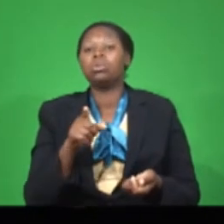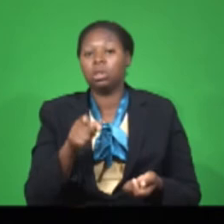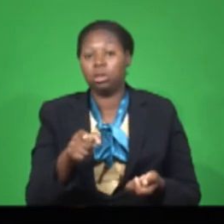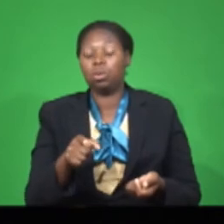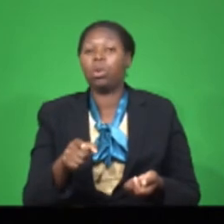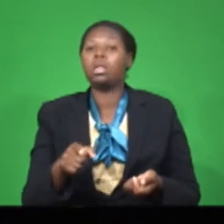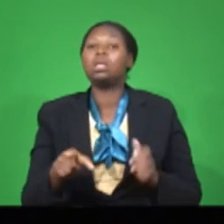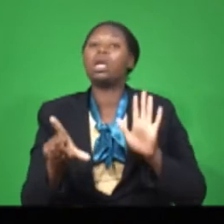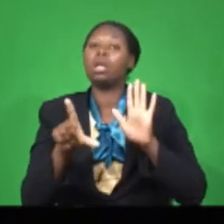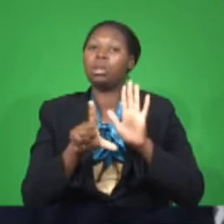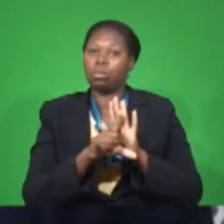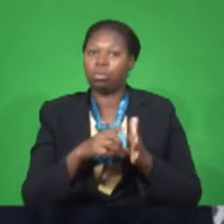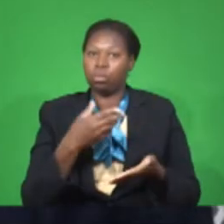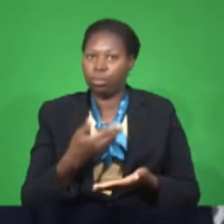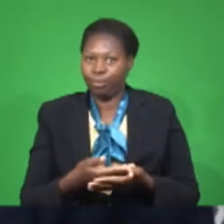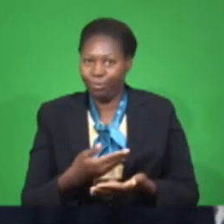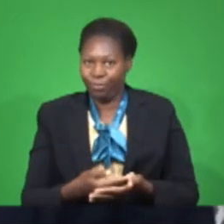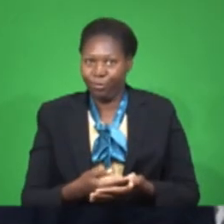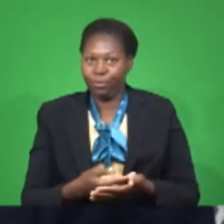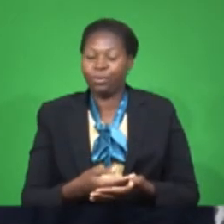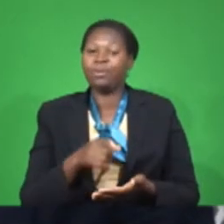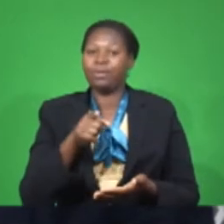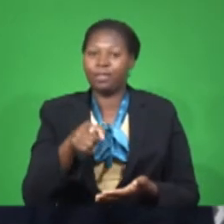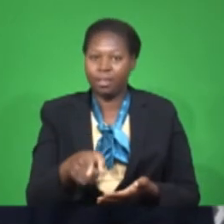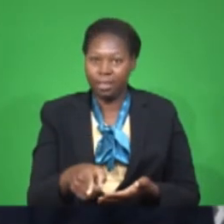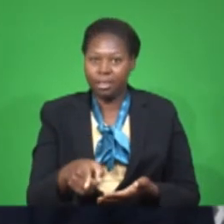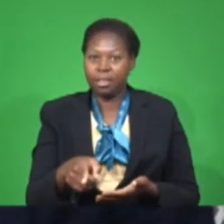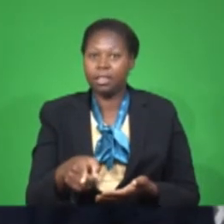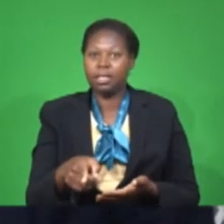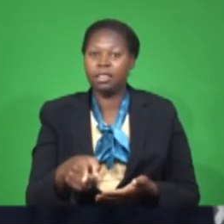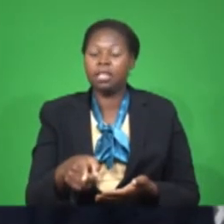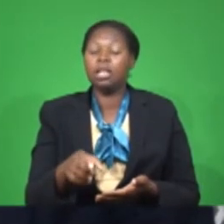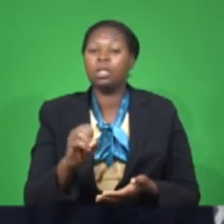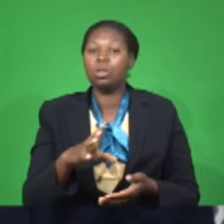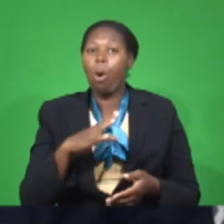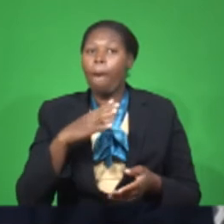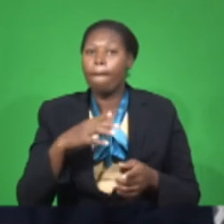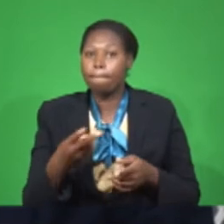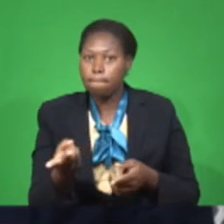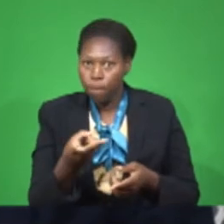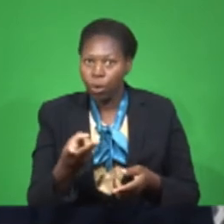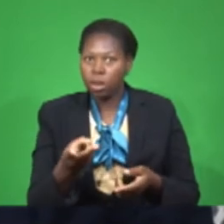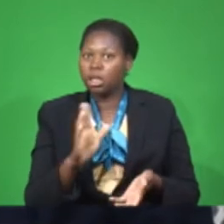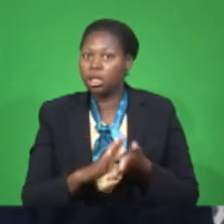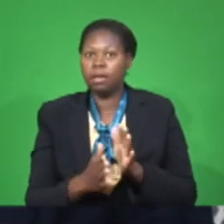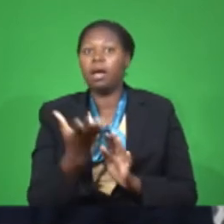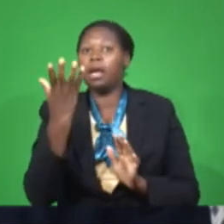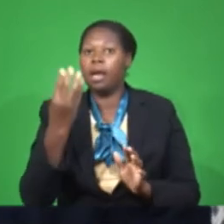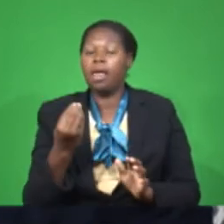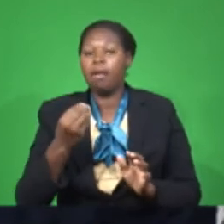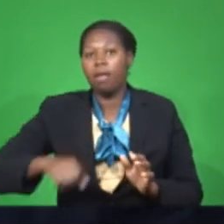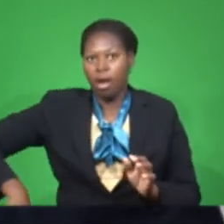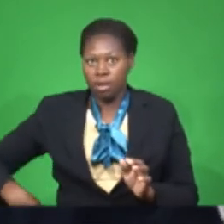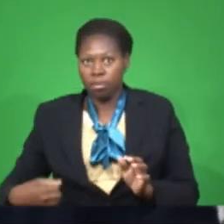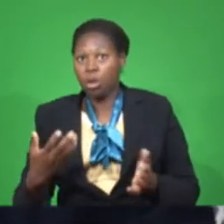Judha afirwa. Ari kufamba ari kuenda kupurazi kwake. Tamari ndobva aona kuti nguva yandakavimbiswa nate zvaro yapfuura.